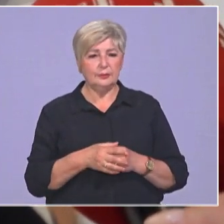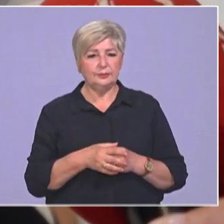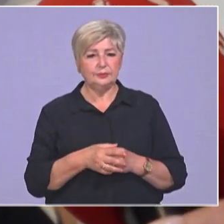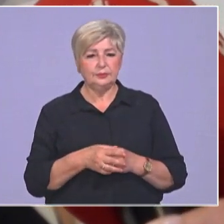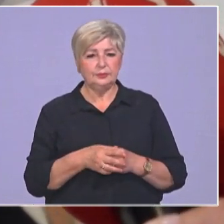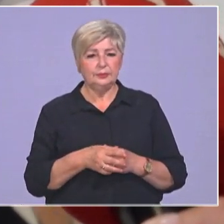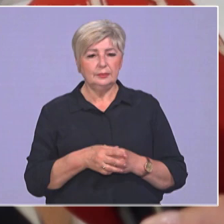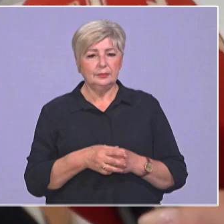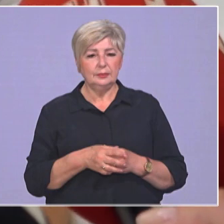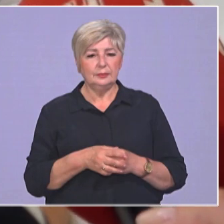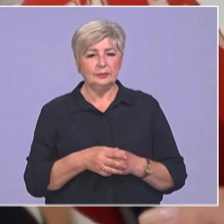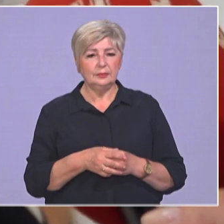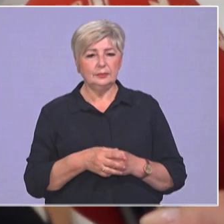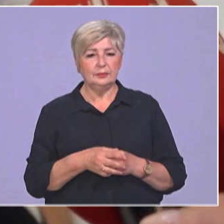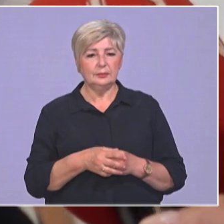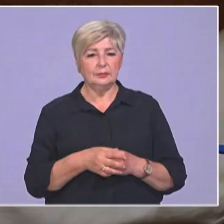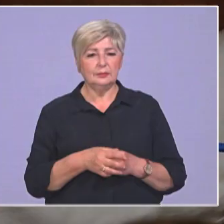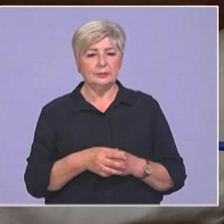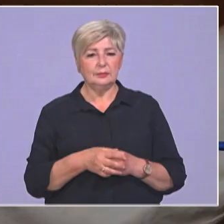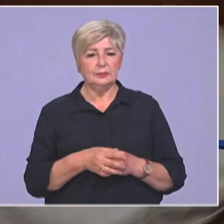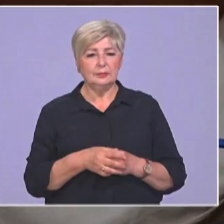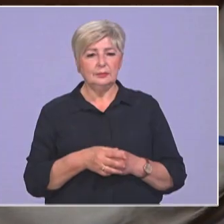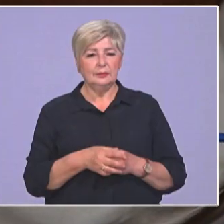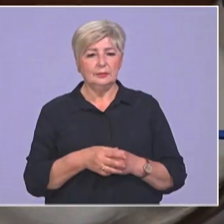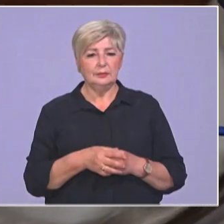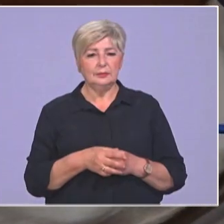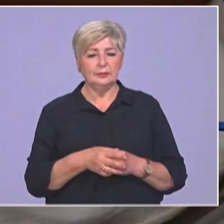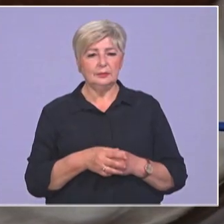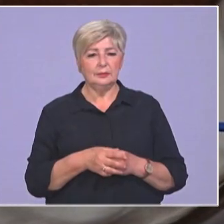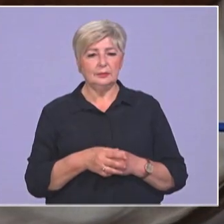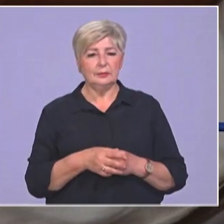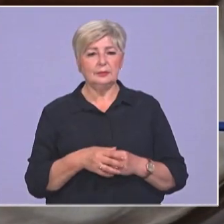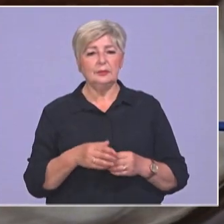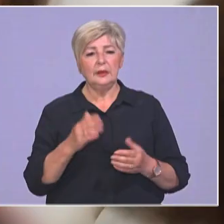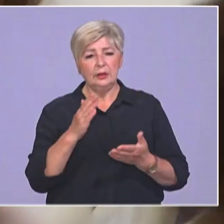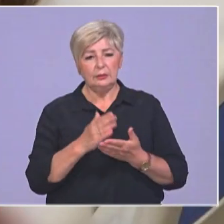суток. Що я пам'ятаю. Чуваю себе нормально.